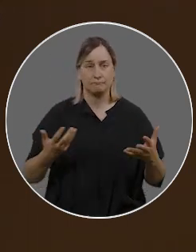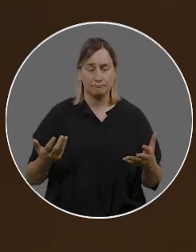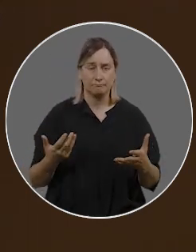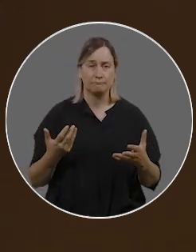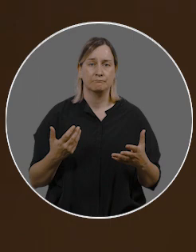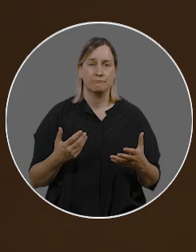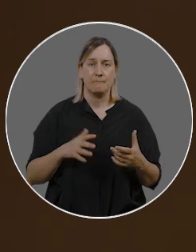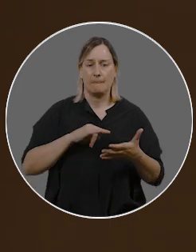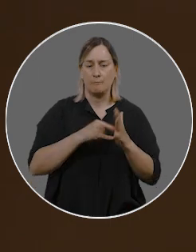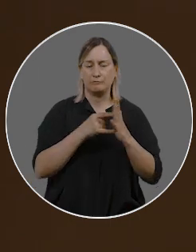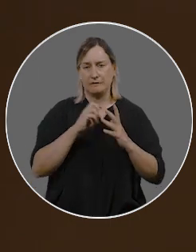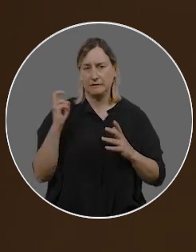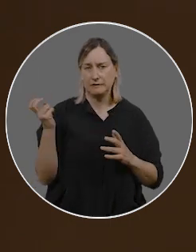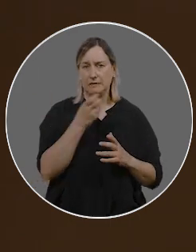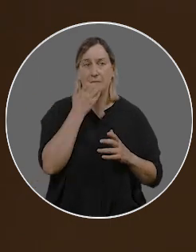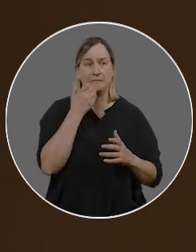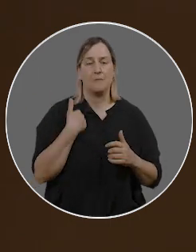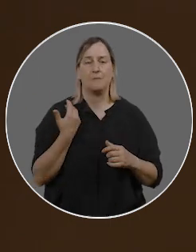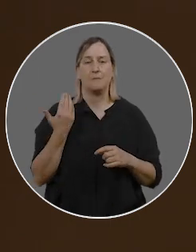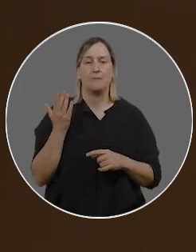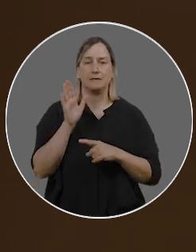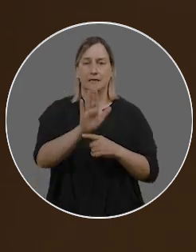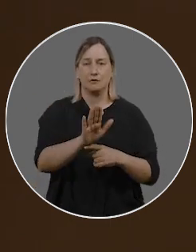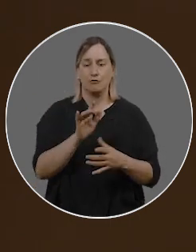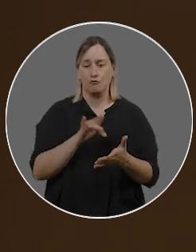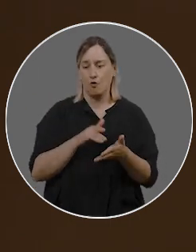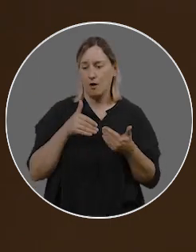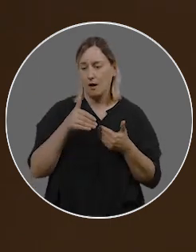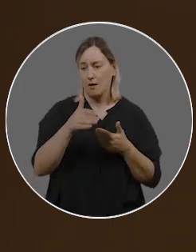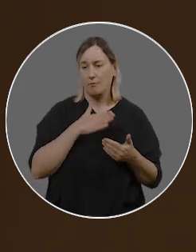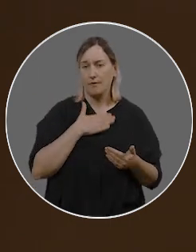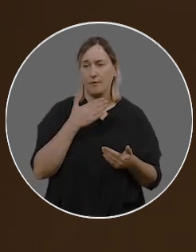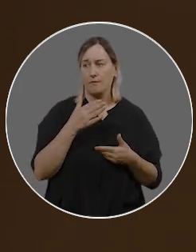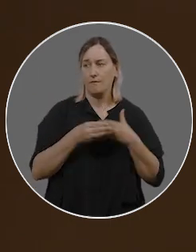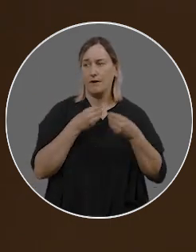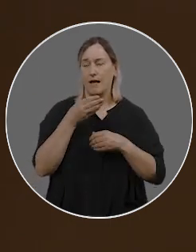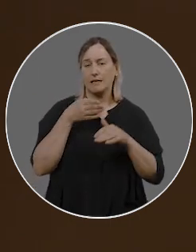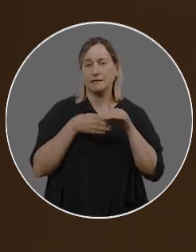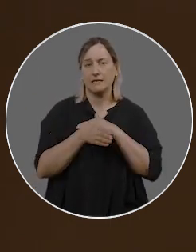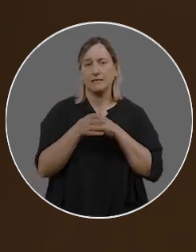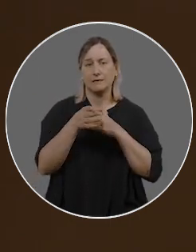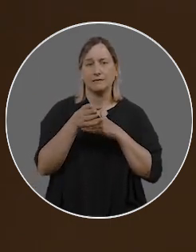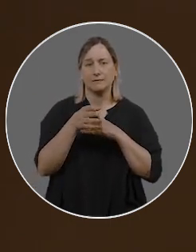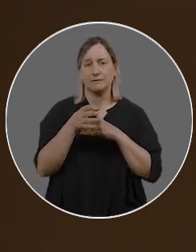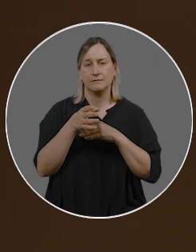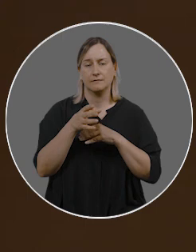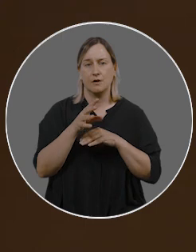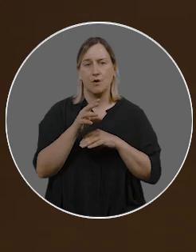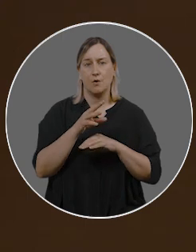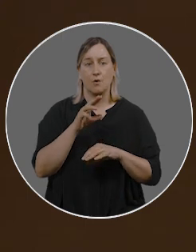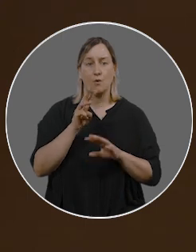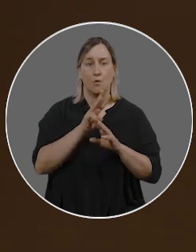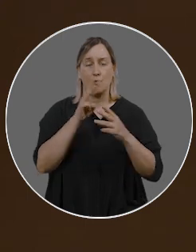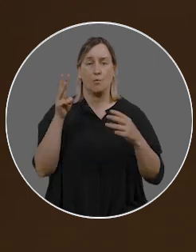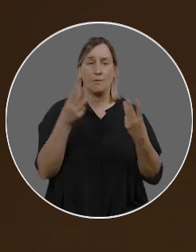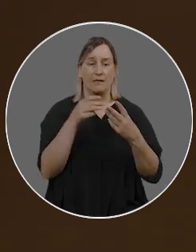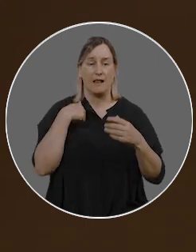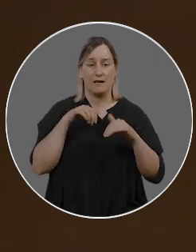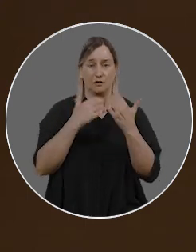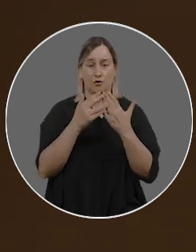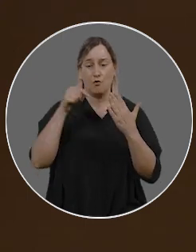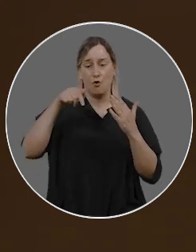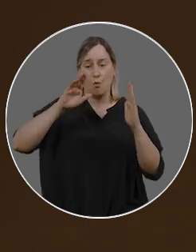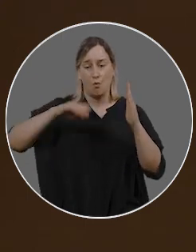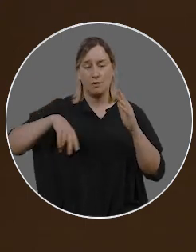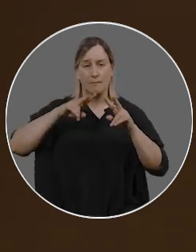diferents projectes, a la presentació que segurament podreu tenir accés des de la web de l'escola. A l'última pàgina vaig fer una